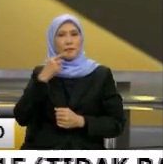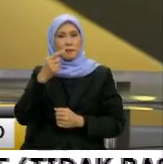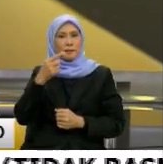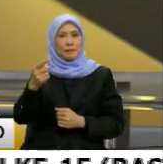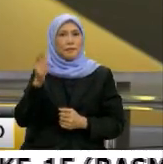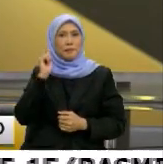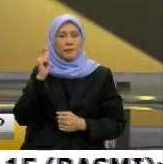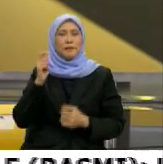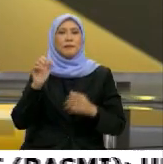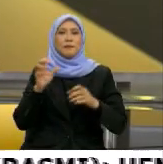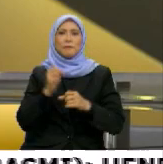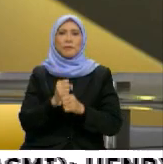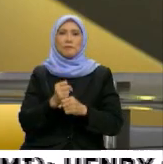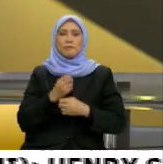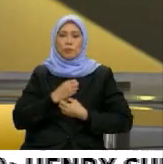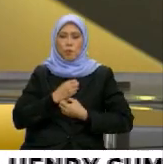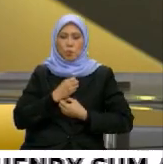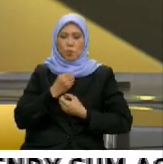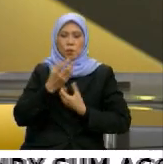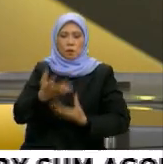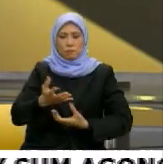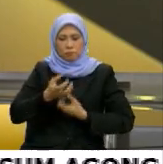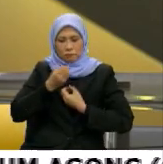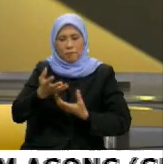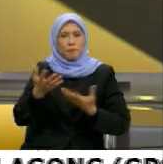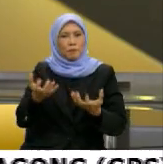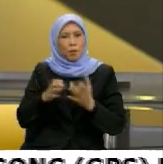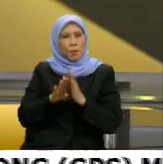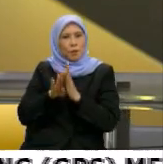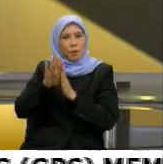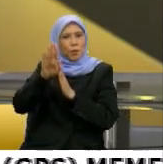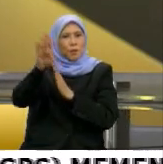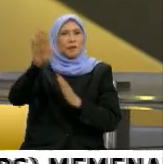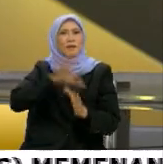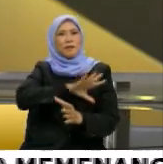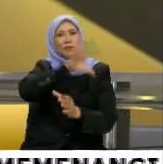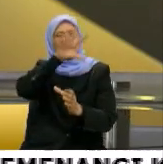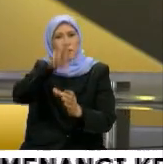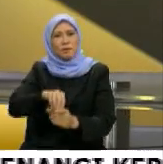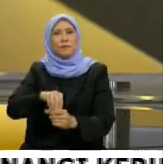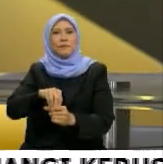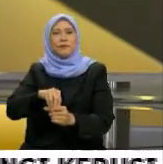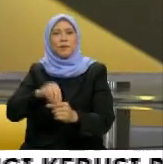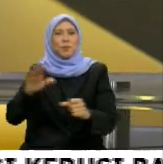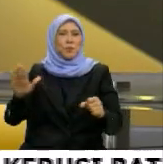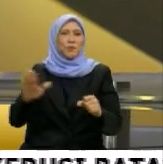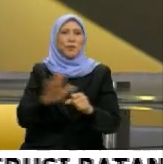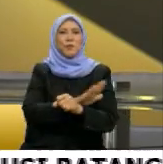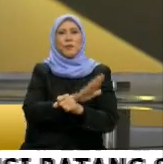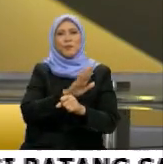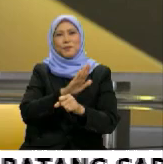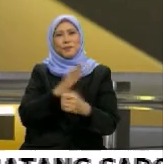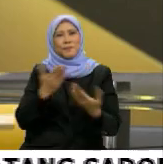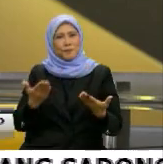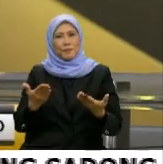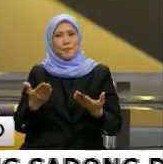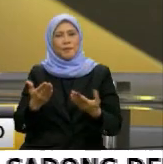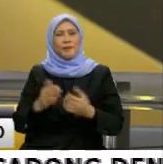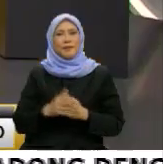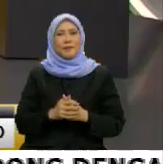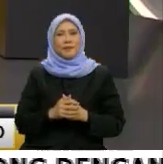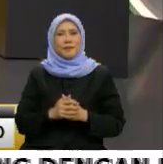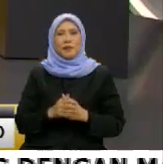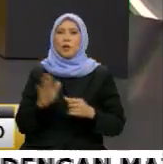juga dapat merasakan luahan hati bahawa kita mahu pembangunan yang inklusif, cukup dan lengkap. Walaupun tidak